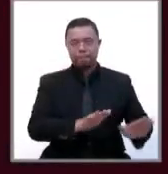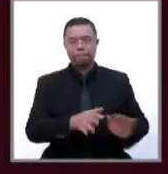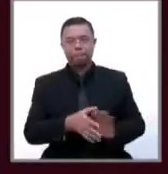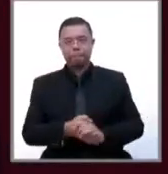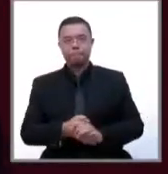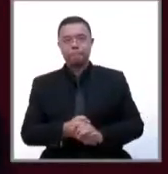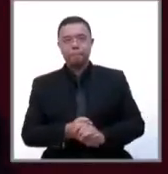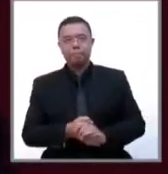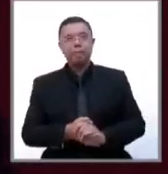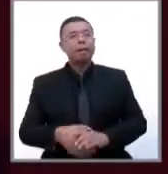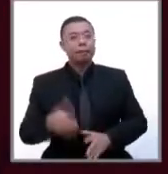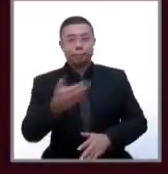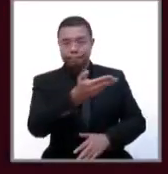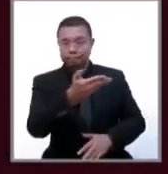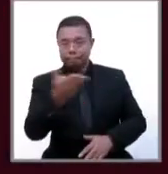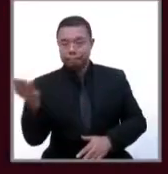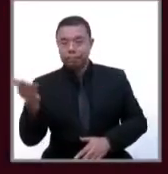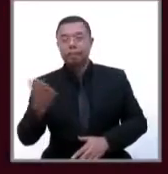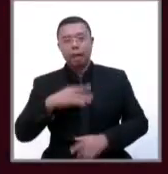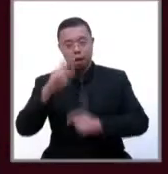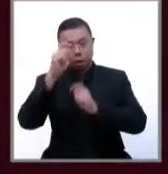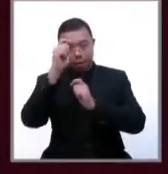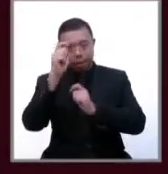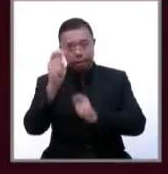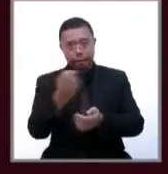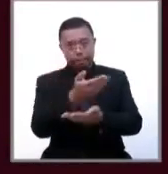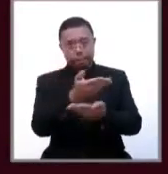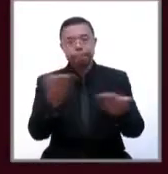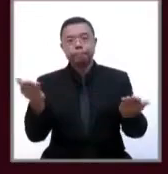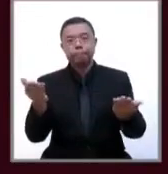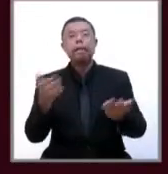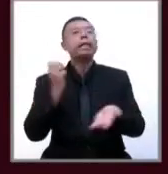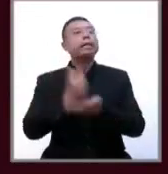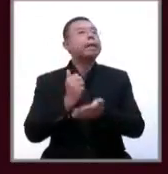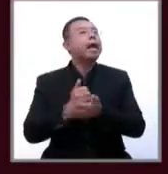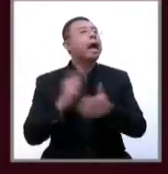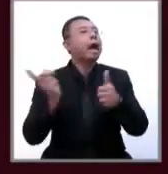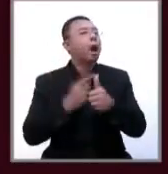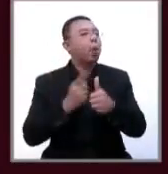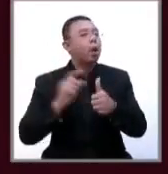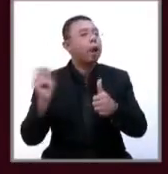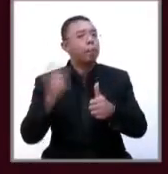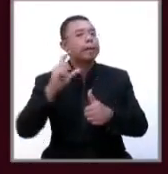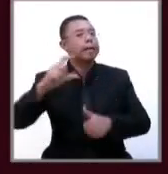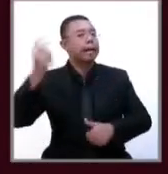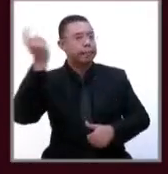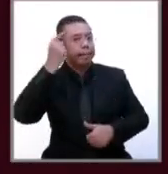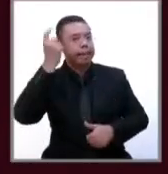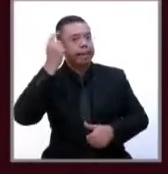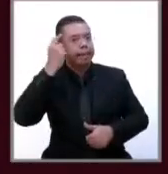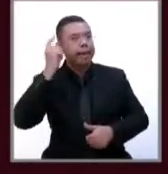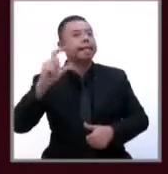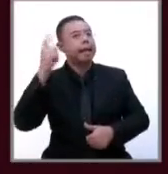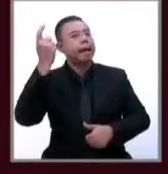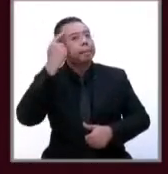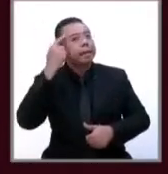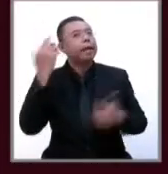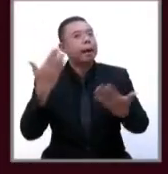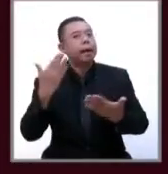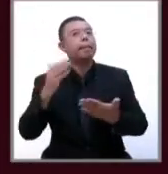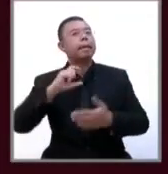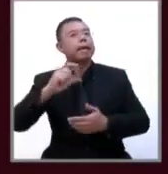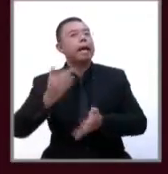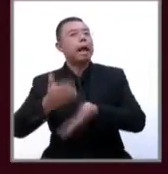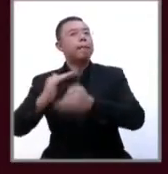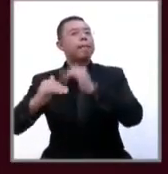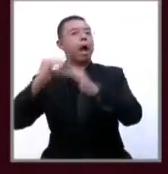Konstitusi hadirin hadirin sekalian yang saya muliakan sebetulnya diawali dari paradigma paradigma pembangunan kita itu